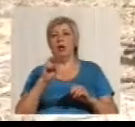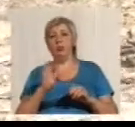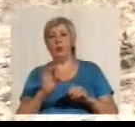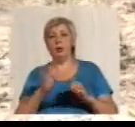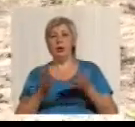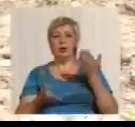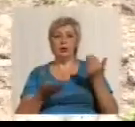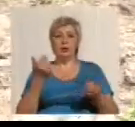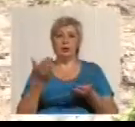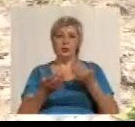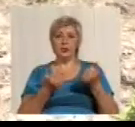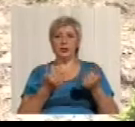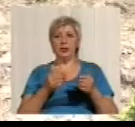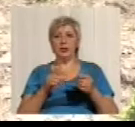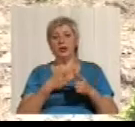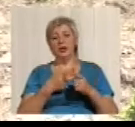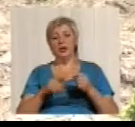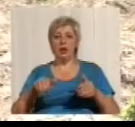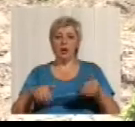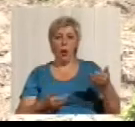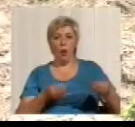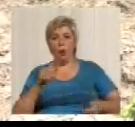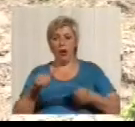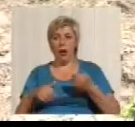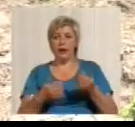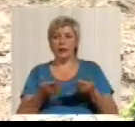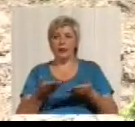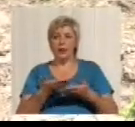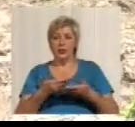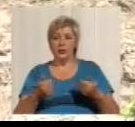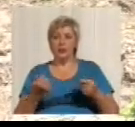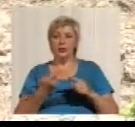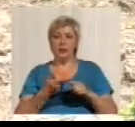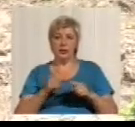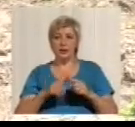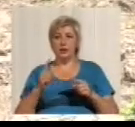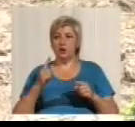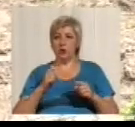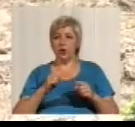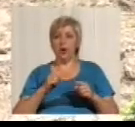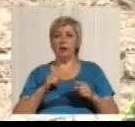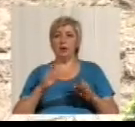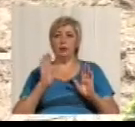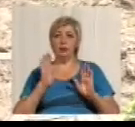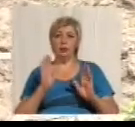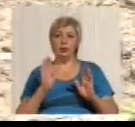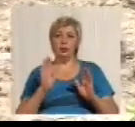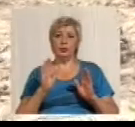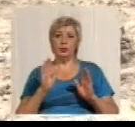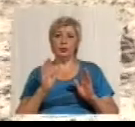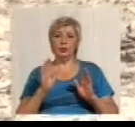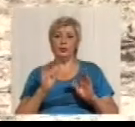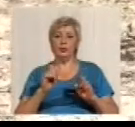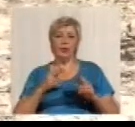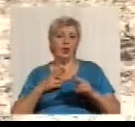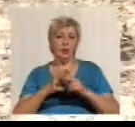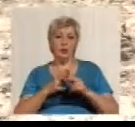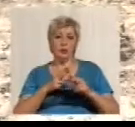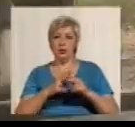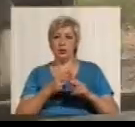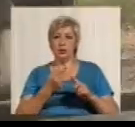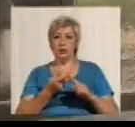будівлю, або там навпаки копати щось там. Тобто ми це чекаємо і ми будемо всіляко протидіяти цьому в